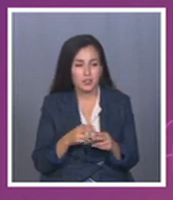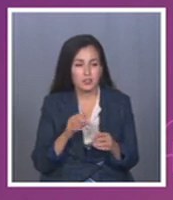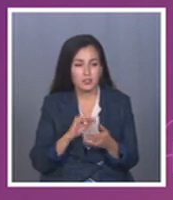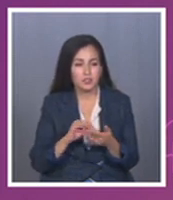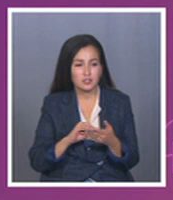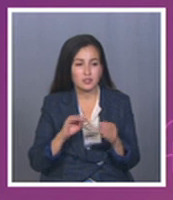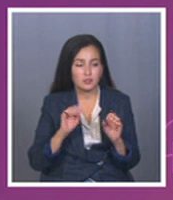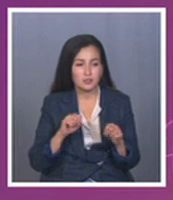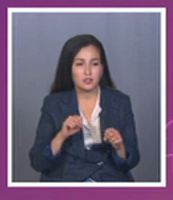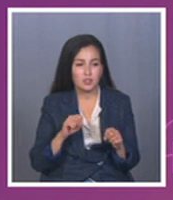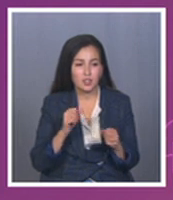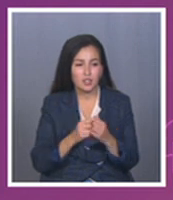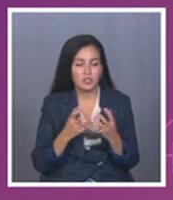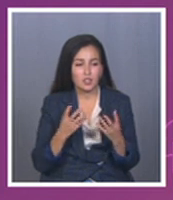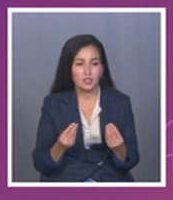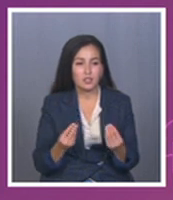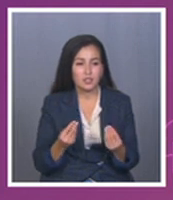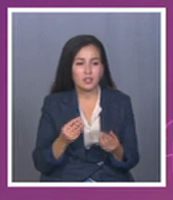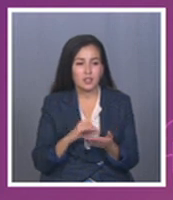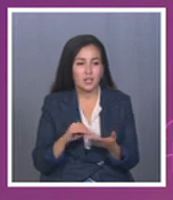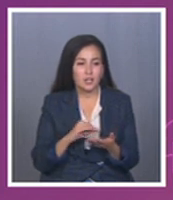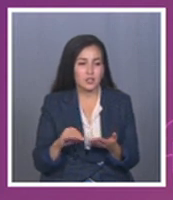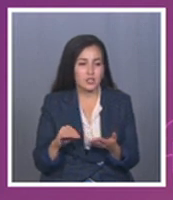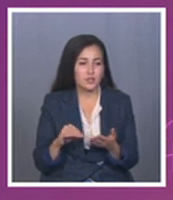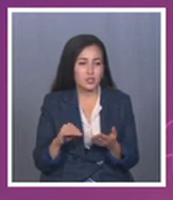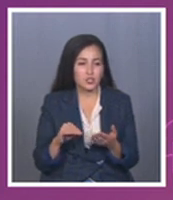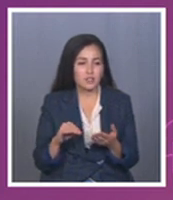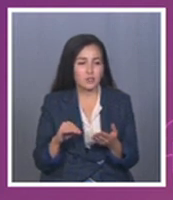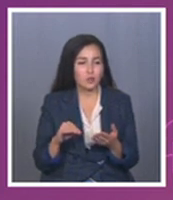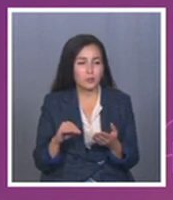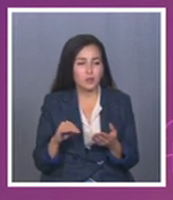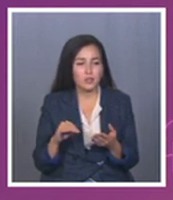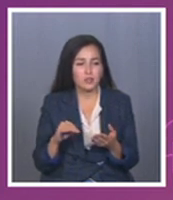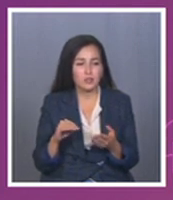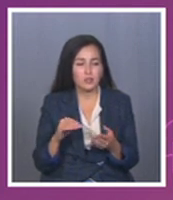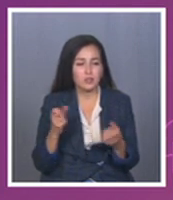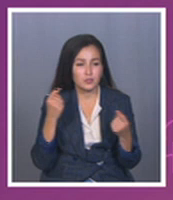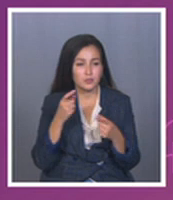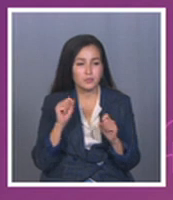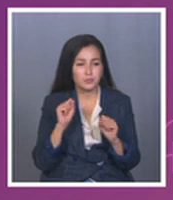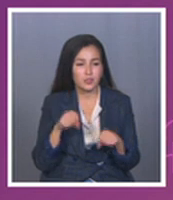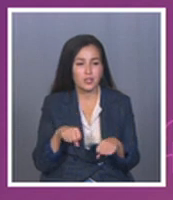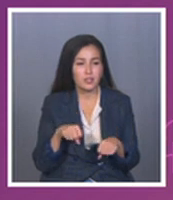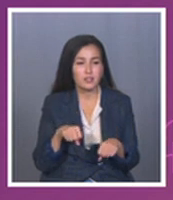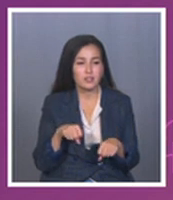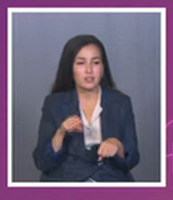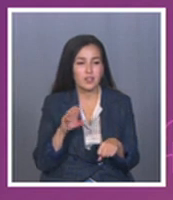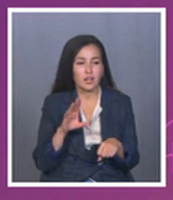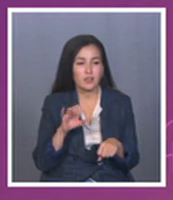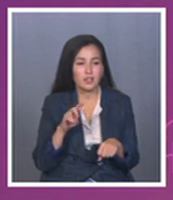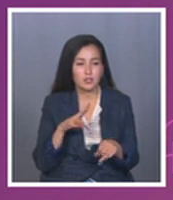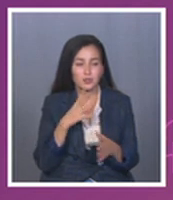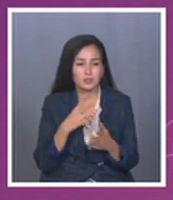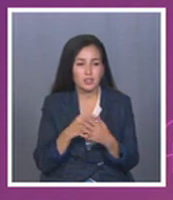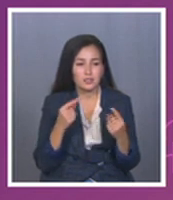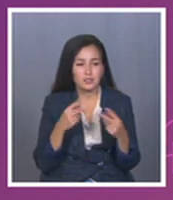жөн. Периодтық кестеден осы элементтердің валенттіліктерін анықтаймыз. Анықталған мәндерді сәйкес элемент таңбаларының